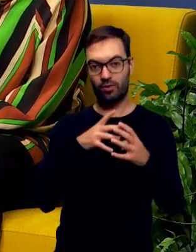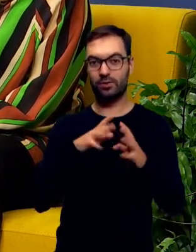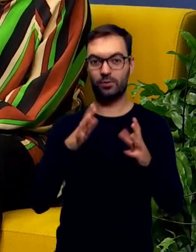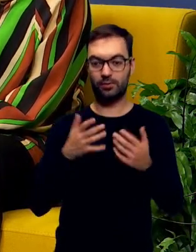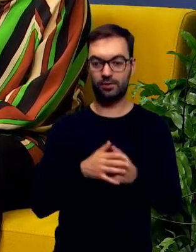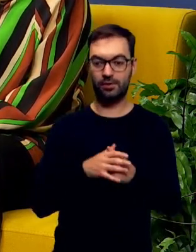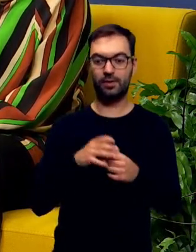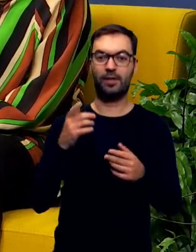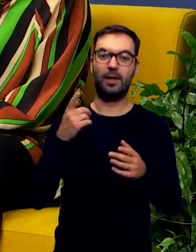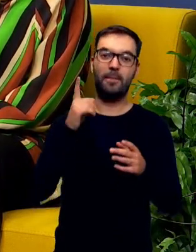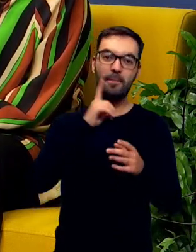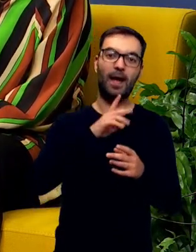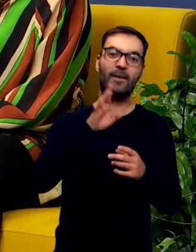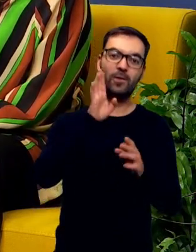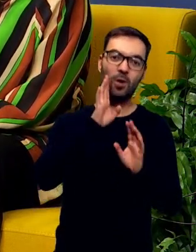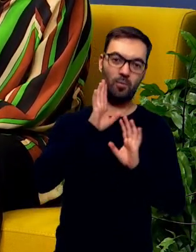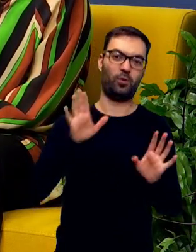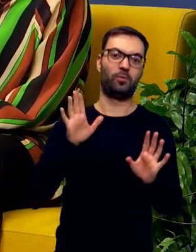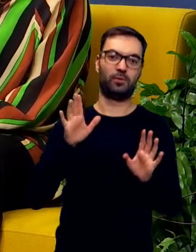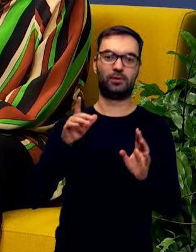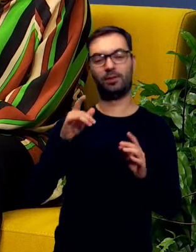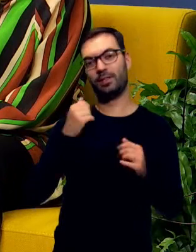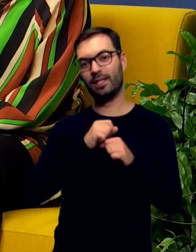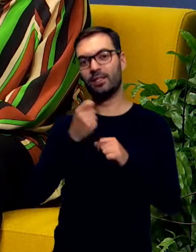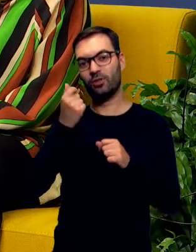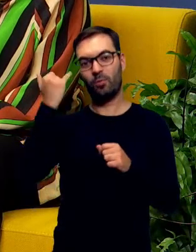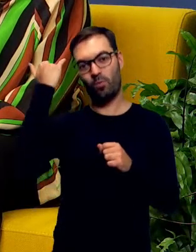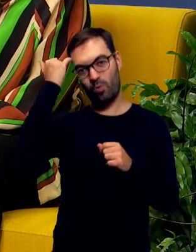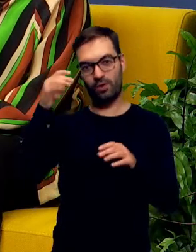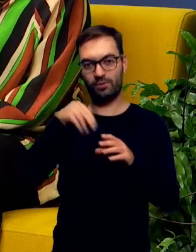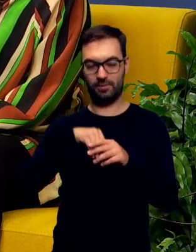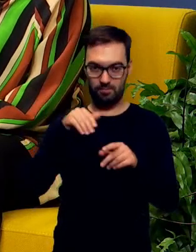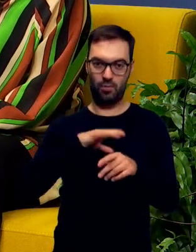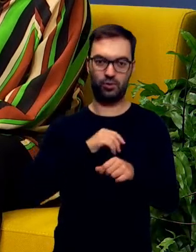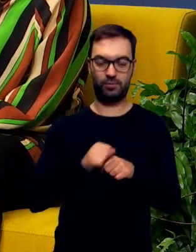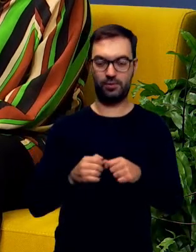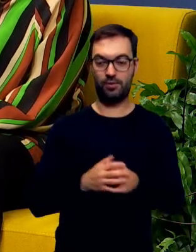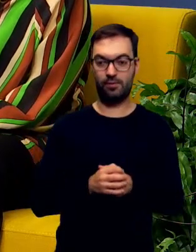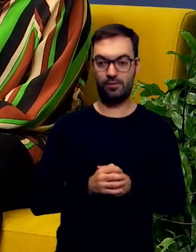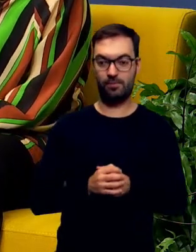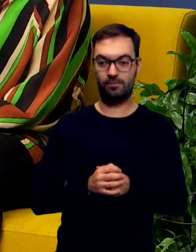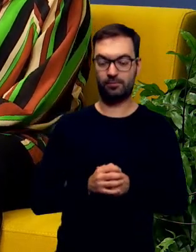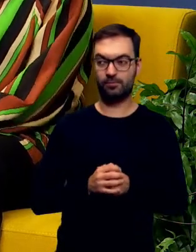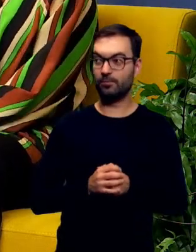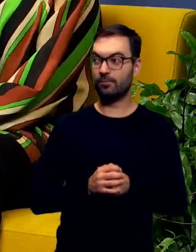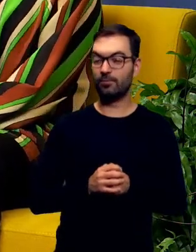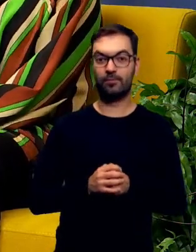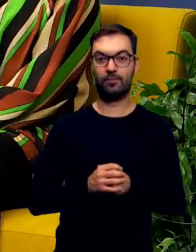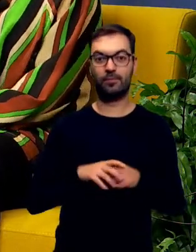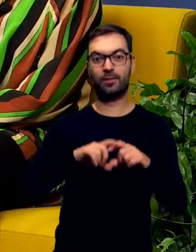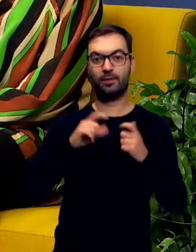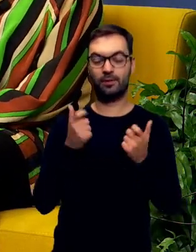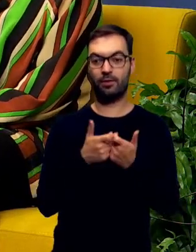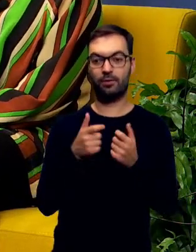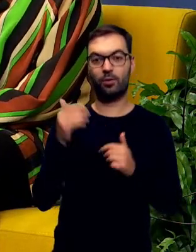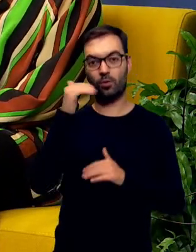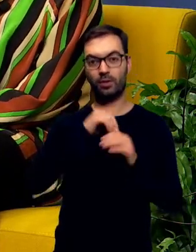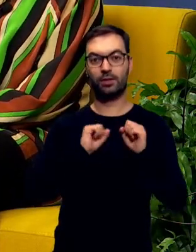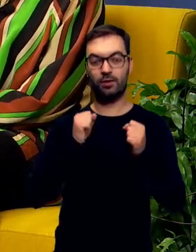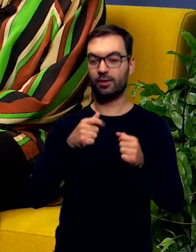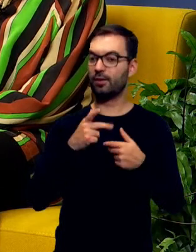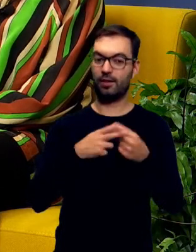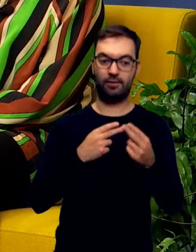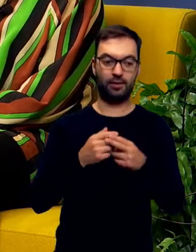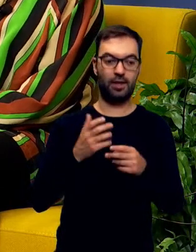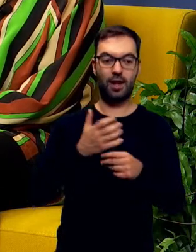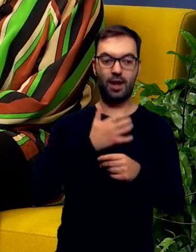czyli pewne prawdopodobieństwo z pewnym marginesem pomyłki w tej prognozie. I całość działalności górskiej, obojętnie